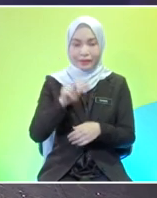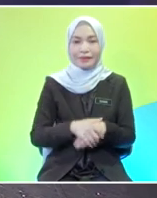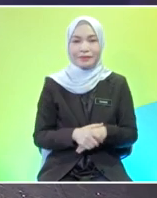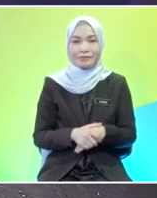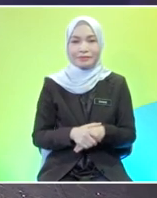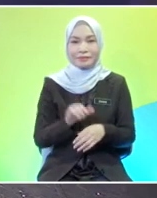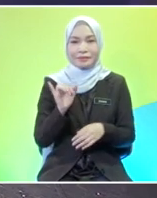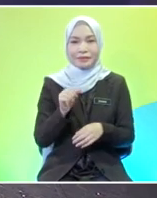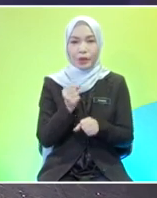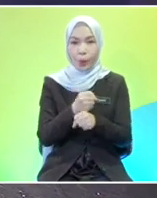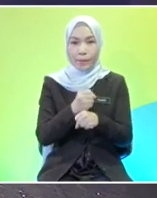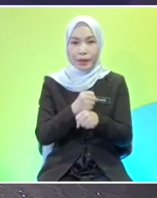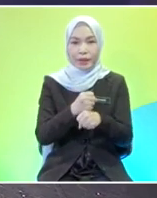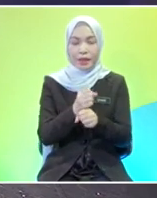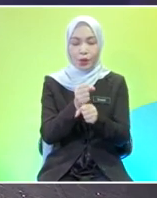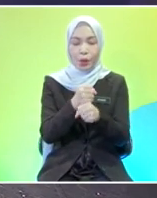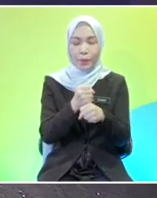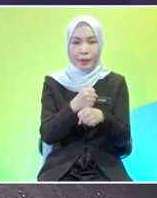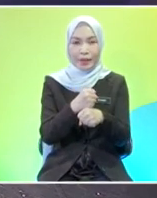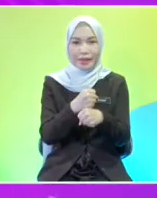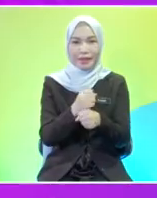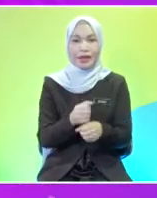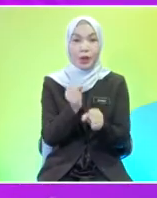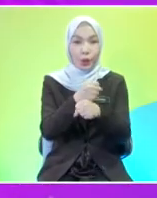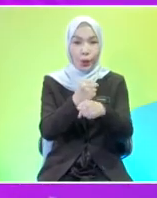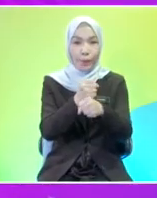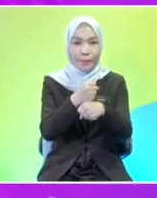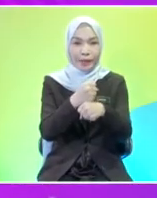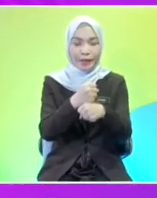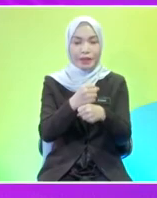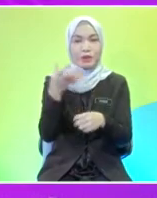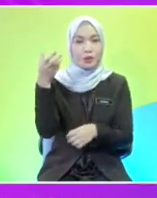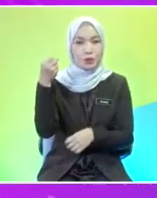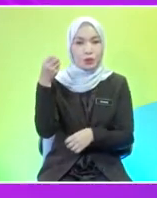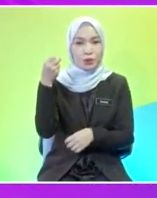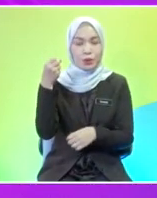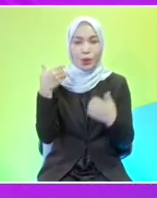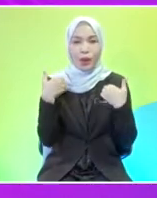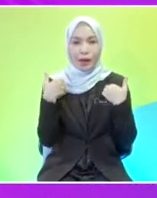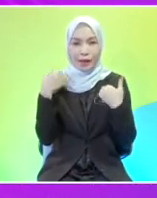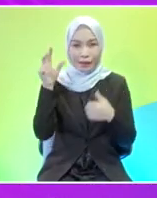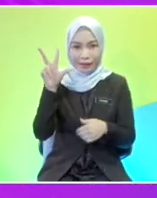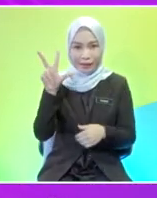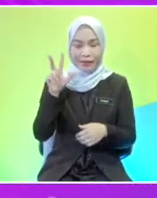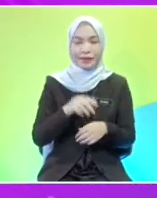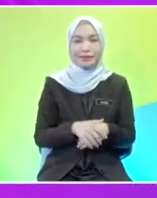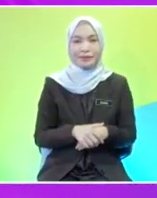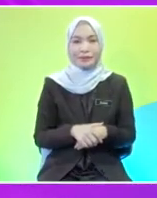satu dua kopi susu ada tiga